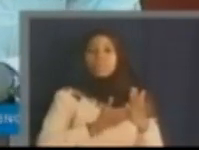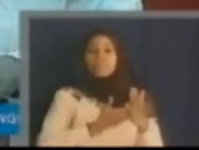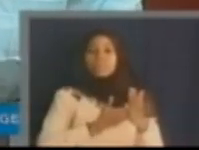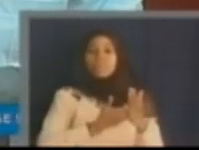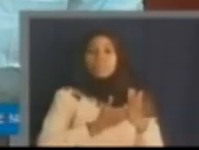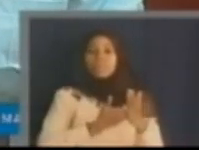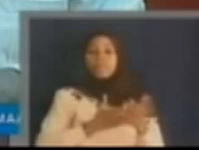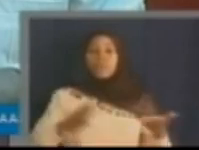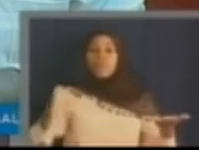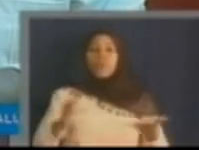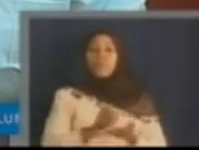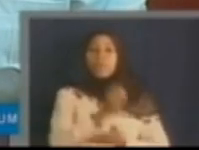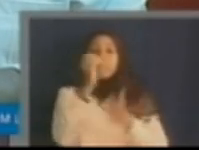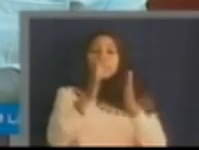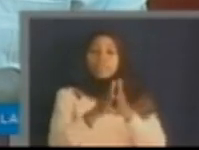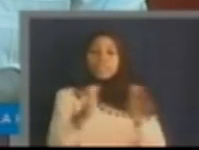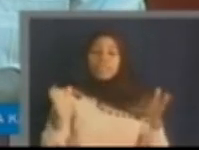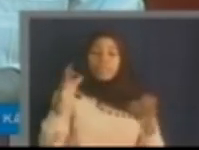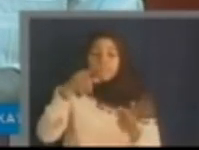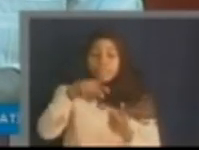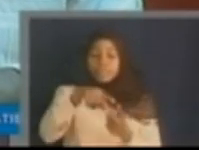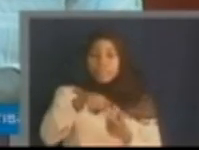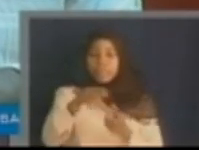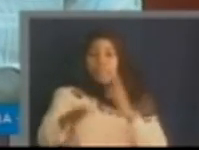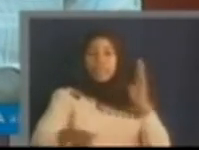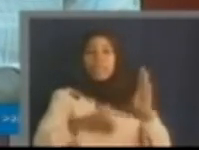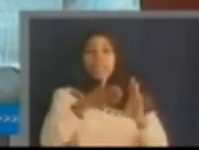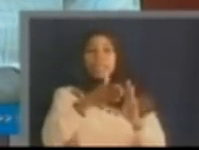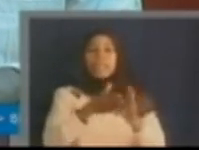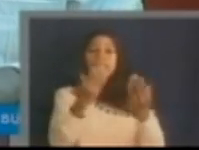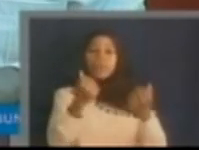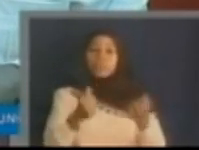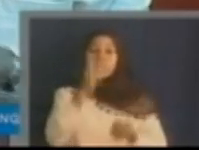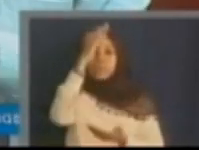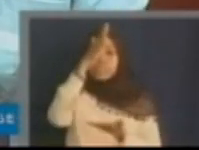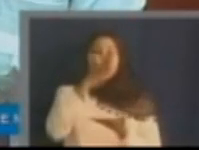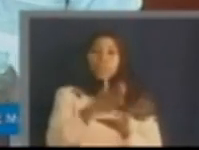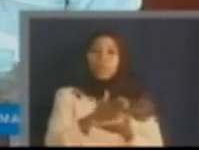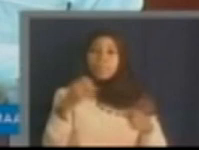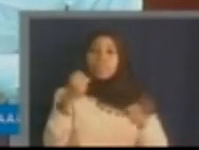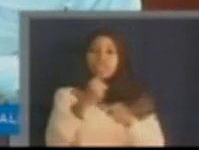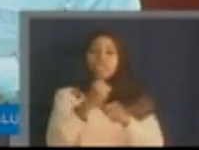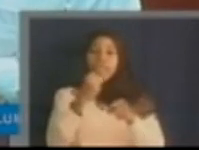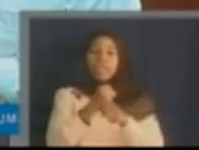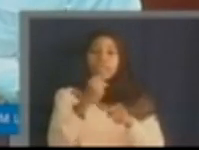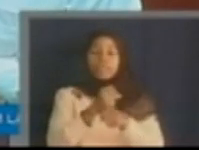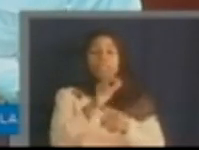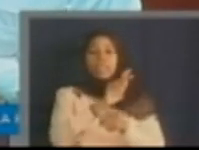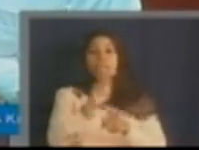kunipa nafasi tena ili tuweze kukamilisha kazi kama ulivyoelekeza.